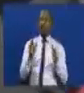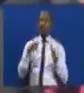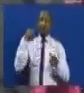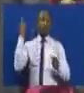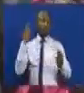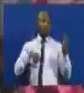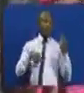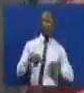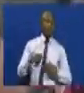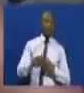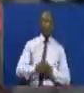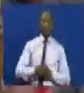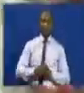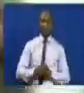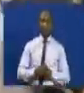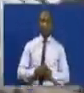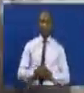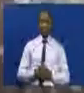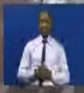na wachapaji muhimu.